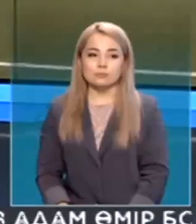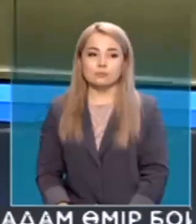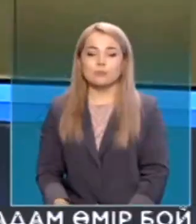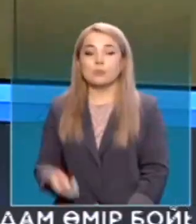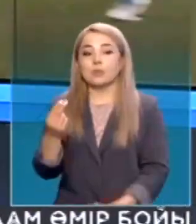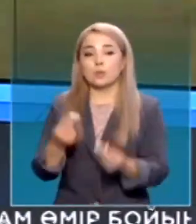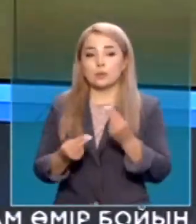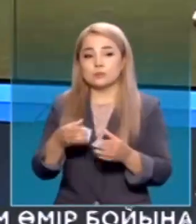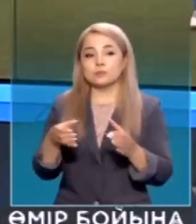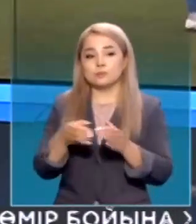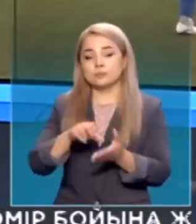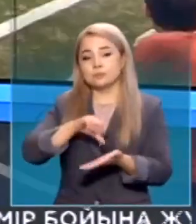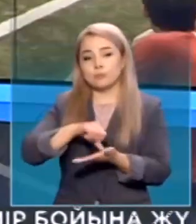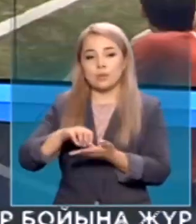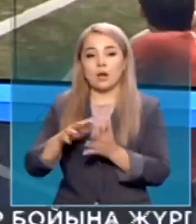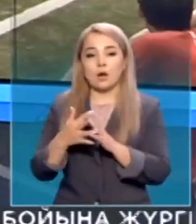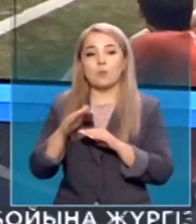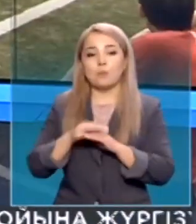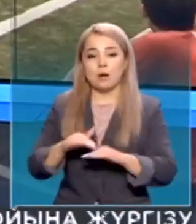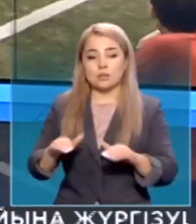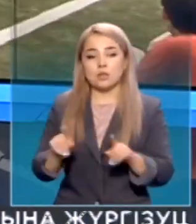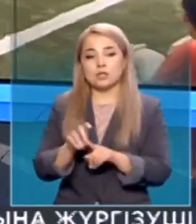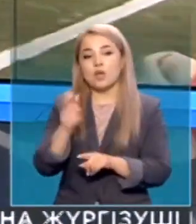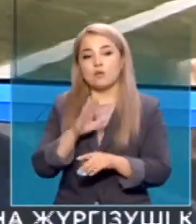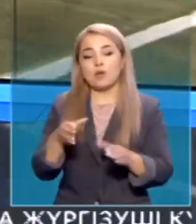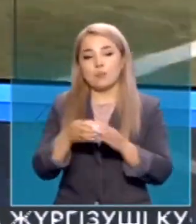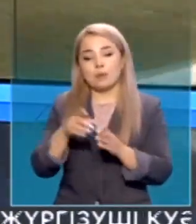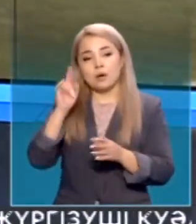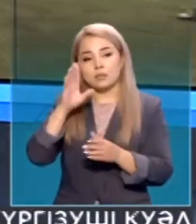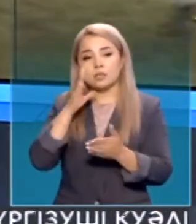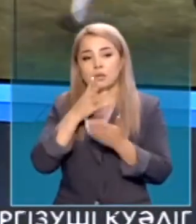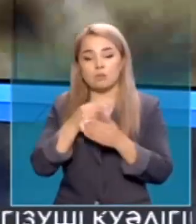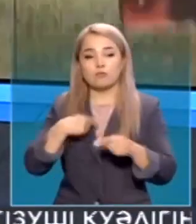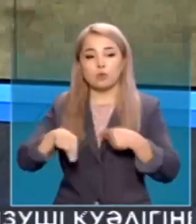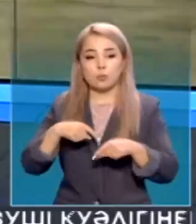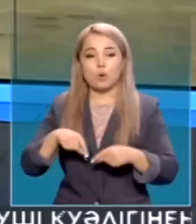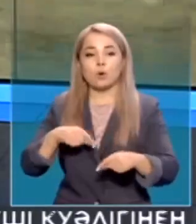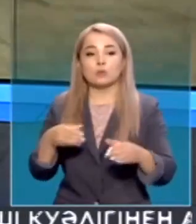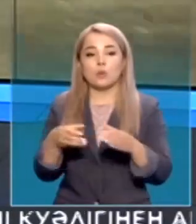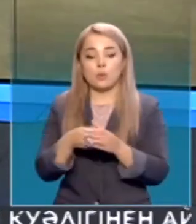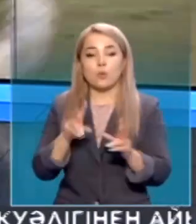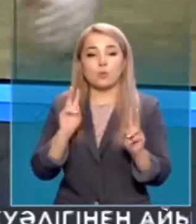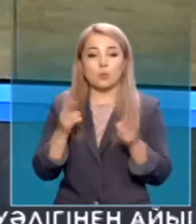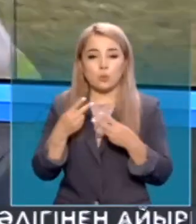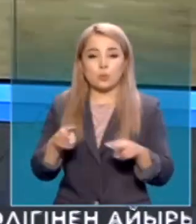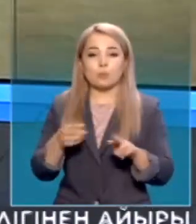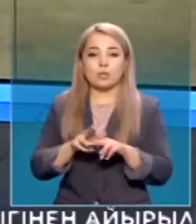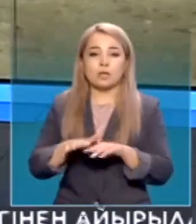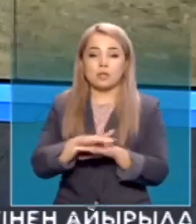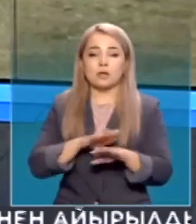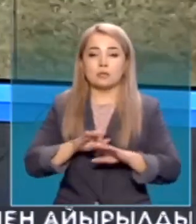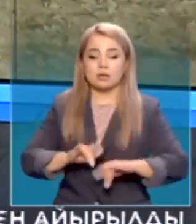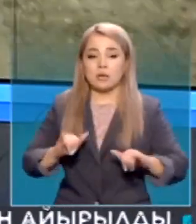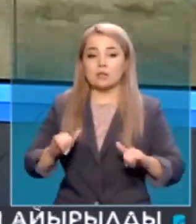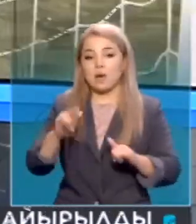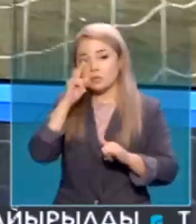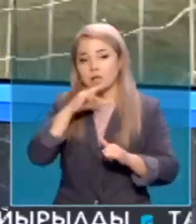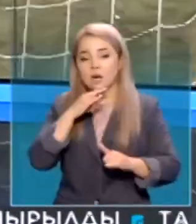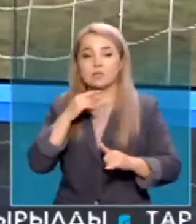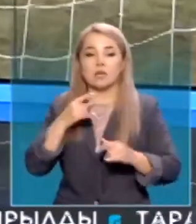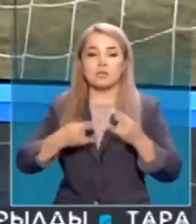Допу Вендаланы дүбірге бөлген ауыл балларына да Европаның атақты футбол клубтарында өнер көрсетуге мүмкіндік туды. Қазақстан